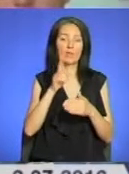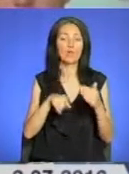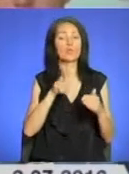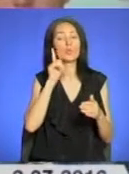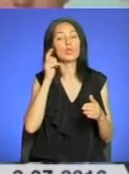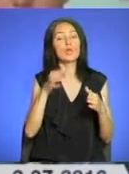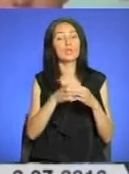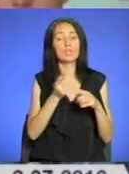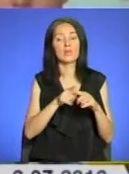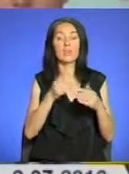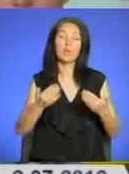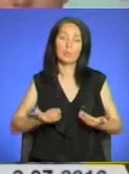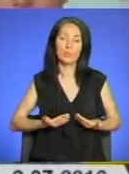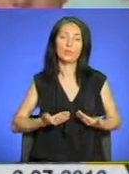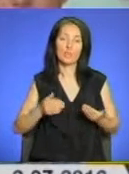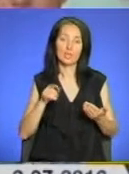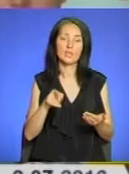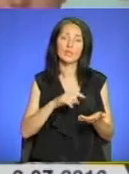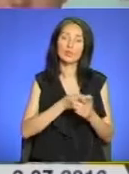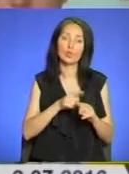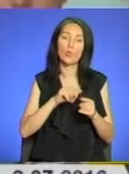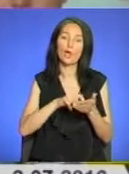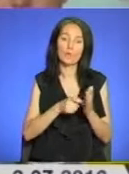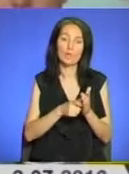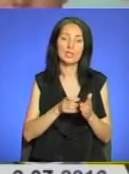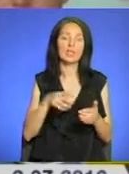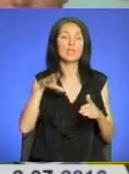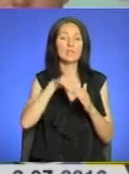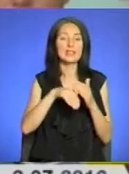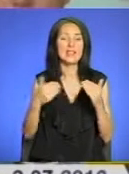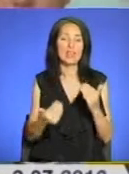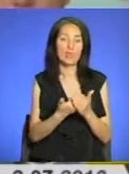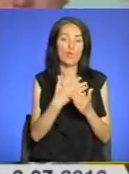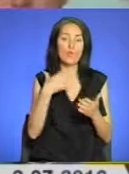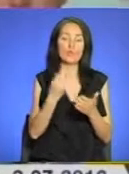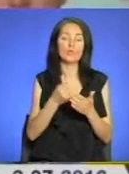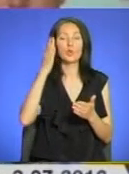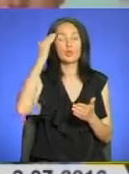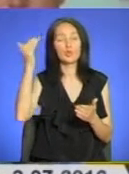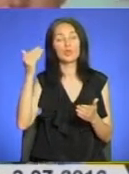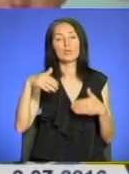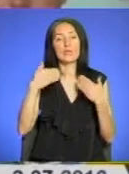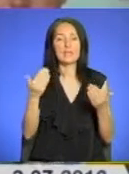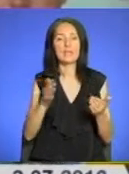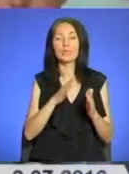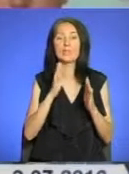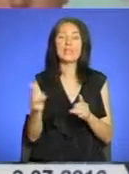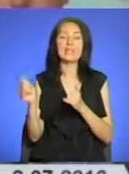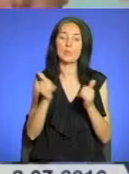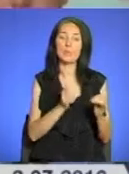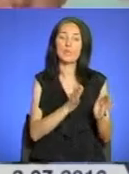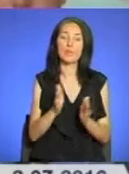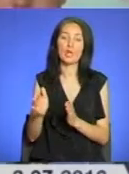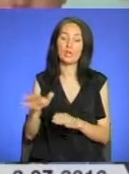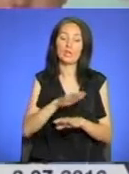колектив, який поселився в цьому кабінеті, внесе нову свою творчу ініціативу і не тільки забезпечить порядок